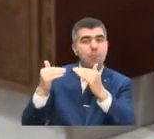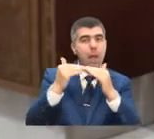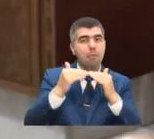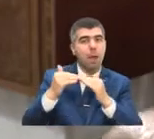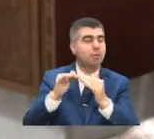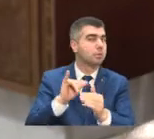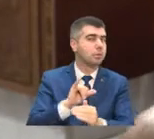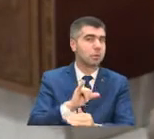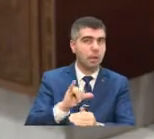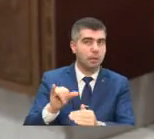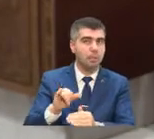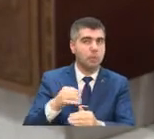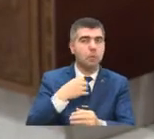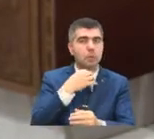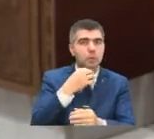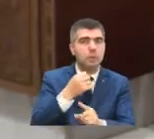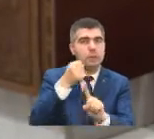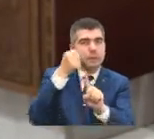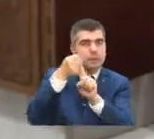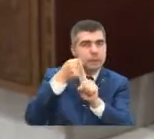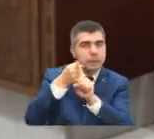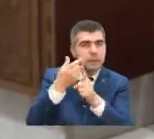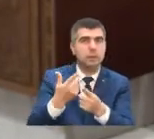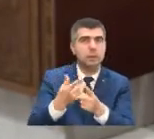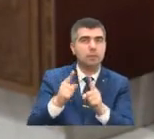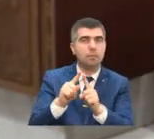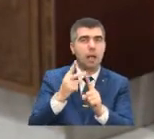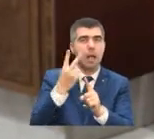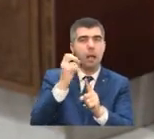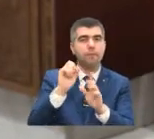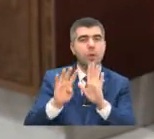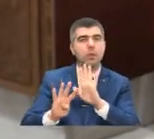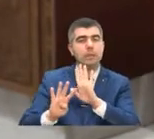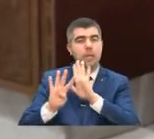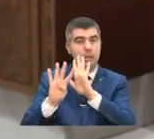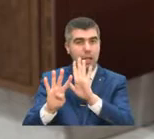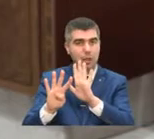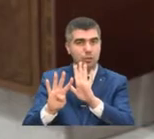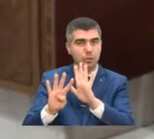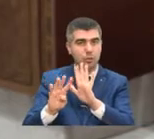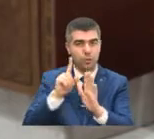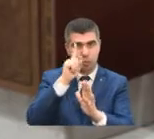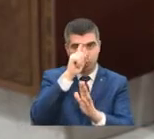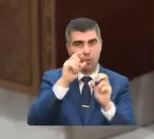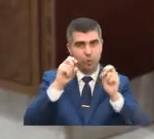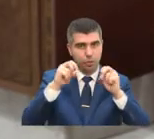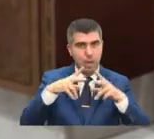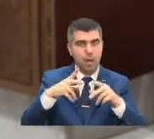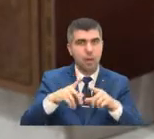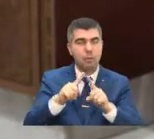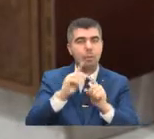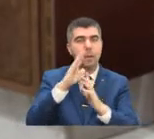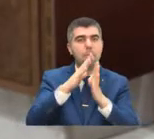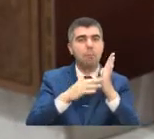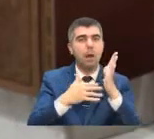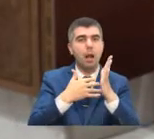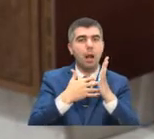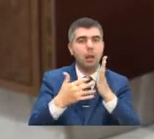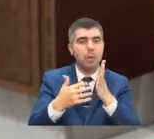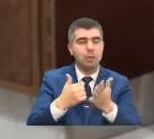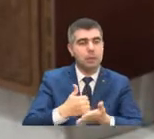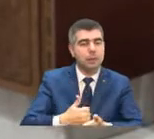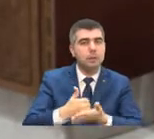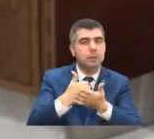واحد العدد المجهودات، مثلا في 2019 أولي نعطي واحد دفعة قوية لبرنامج المساعدة